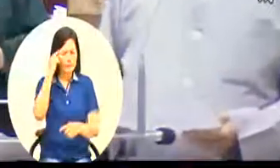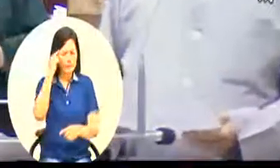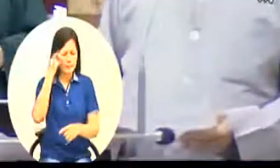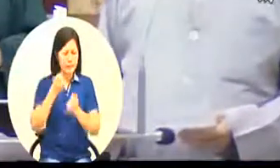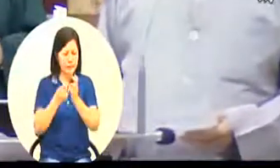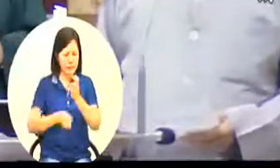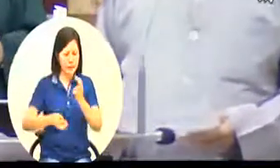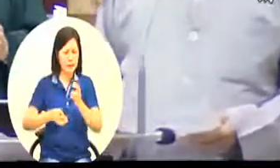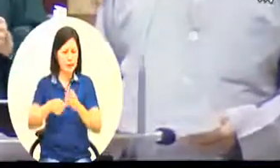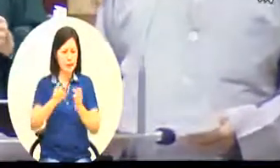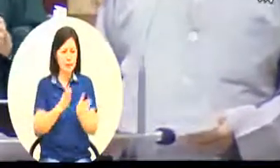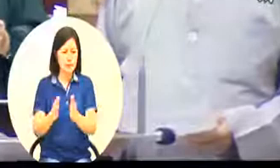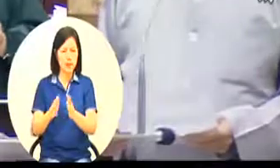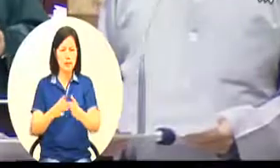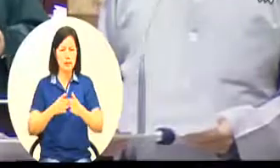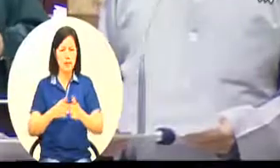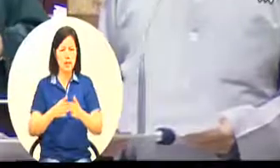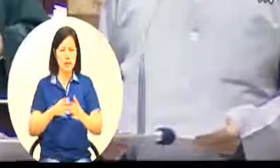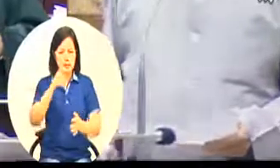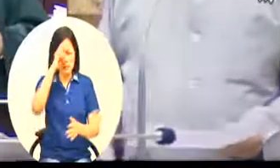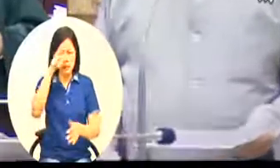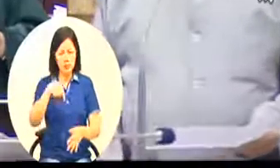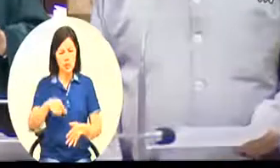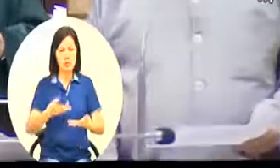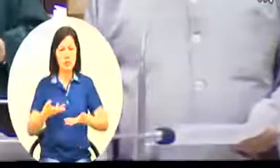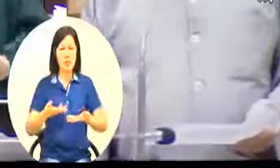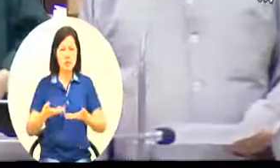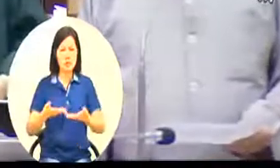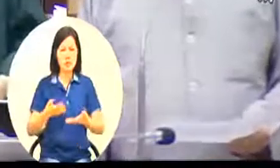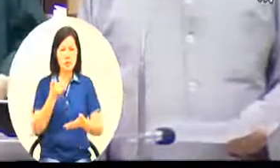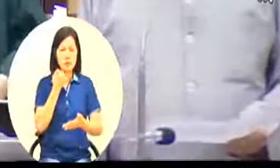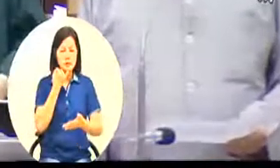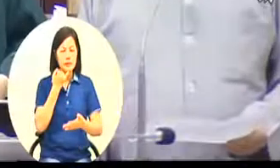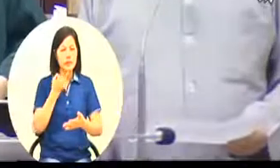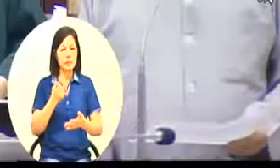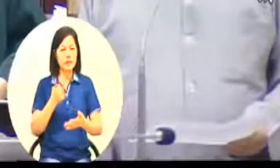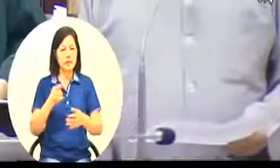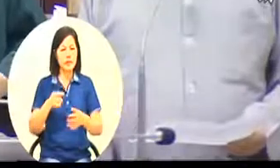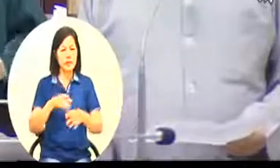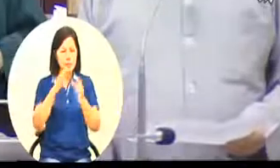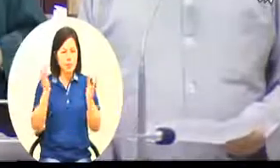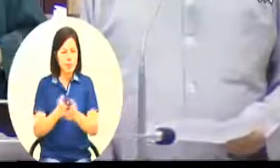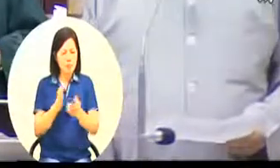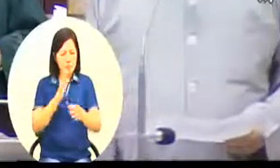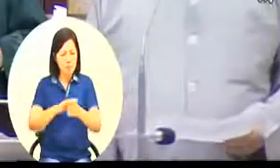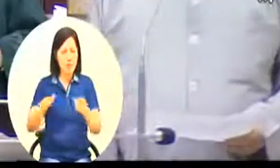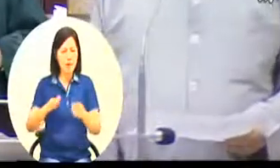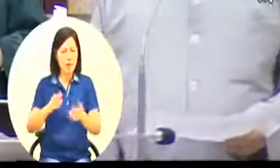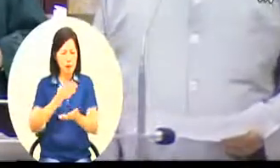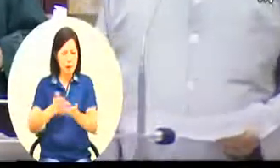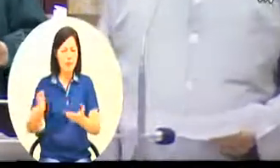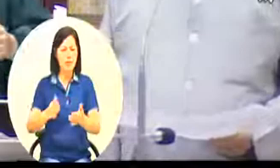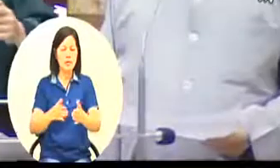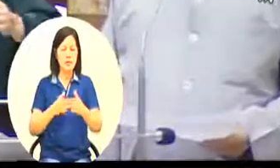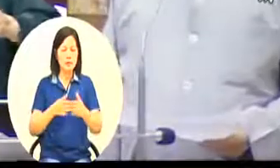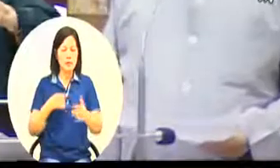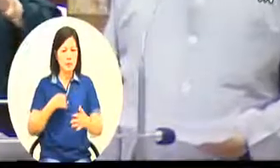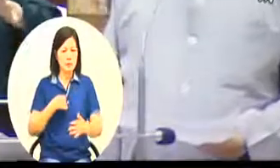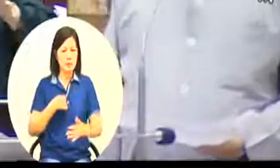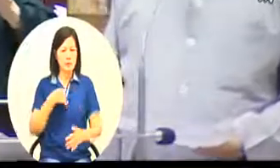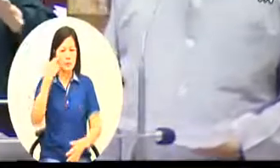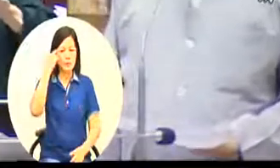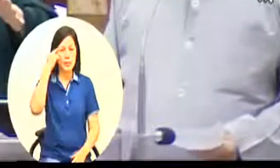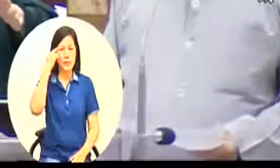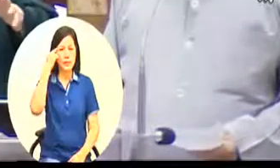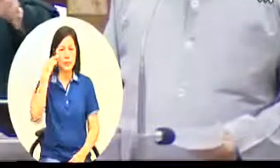这个问题，啊，希望这个问题啊有一个圆满的解决。吼，啊，无我感觉讲，比